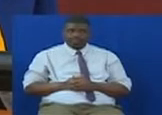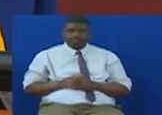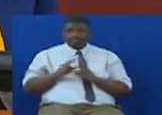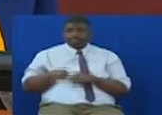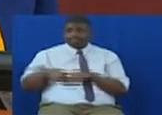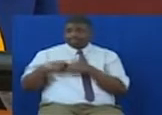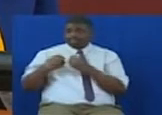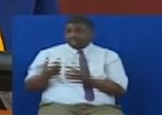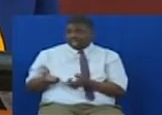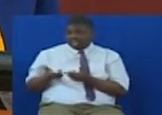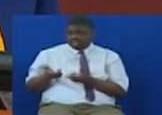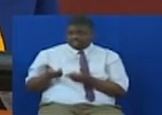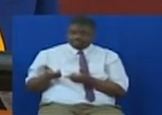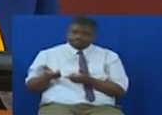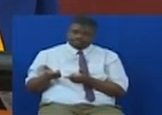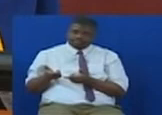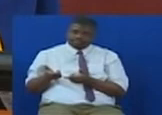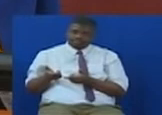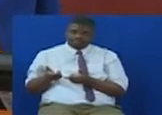Lakini